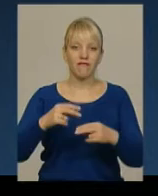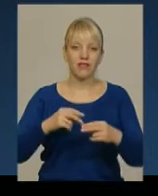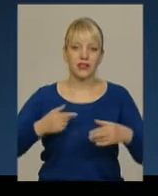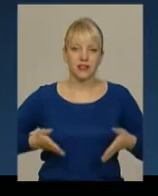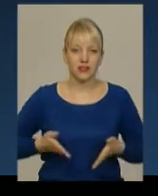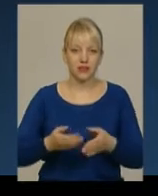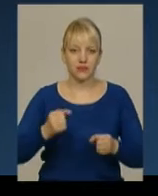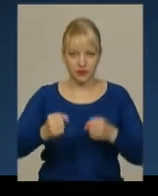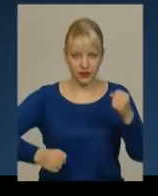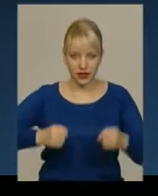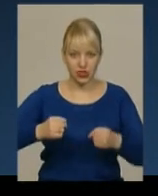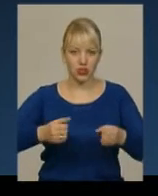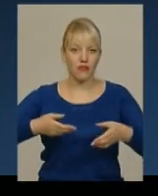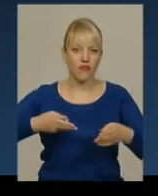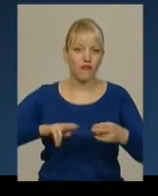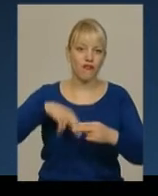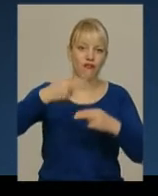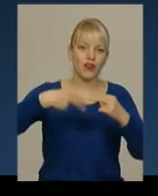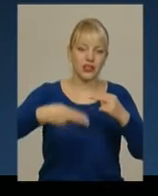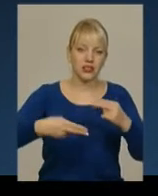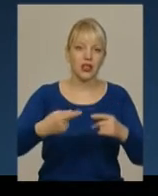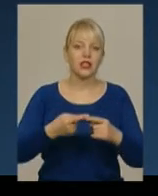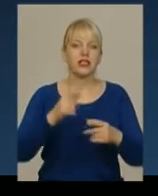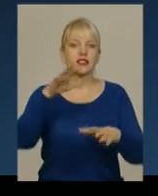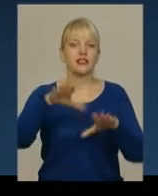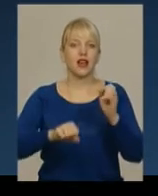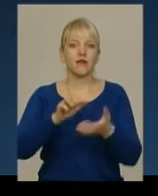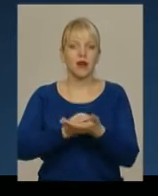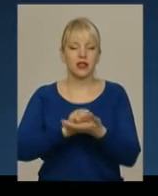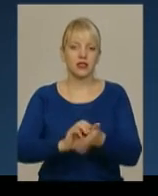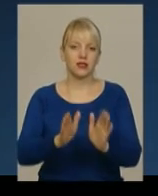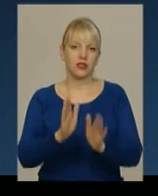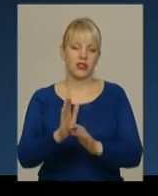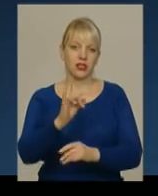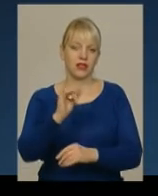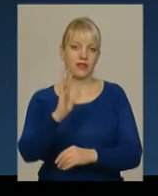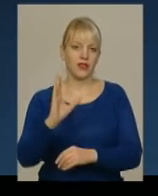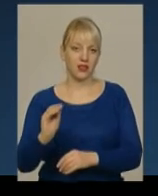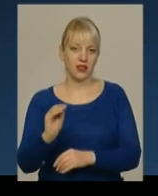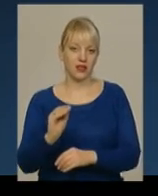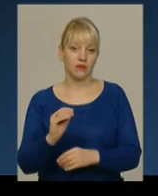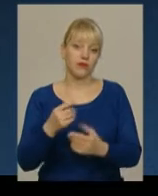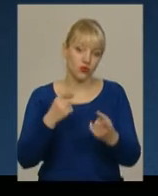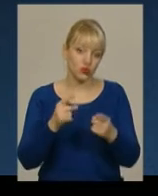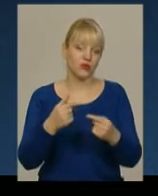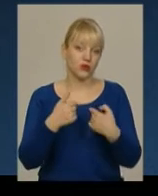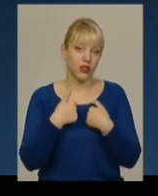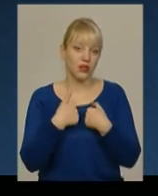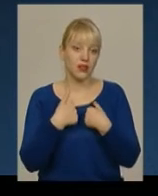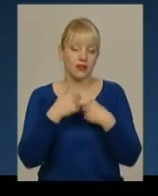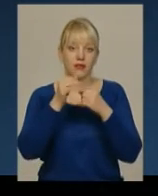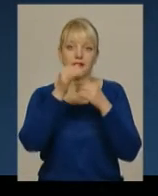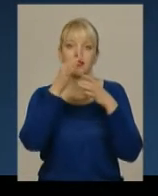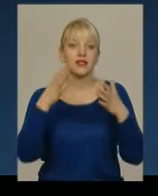мене мої тренери з Рівного, в мене все вкладали з Рівного. Того я не